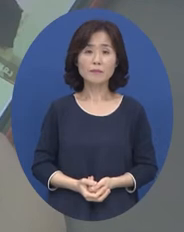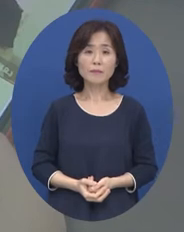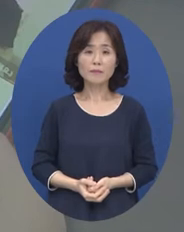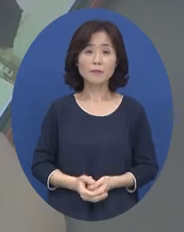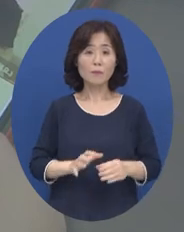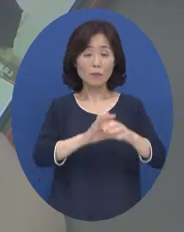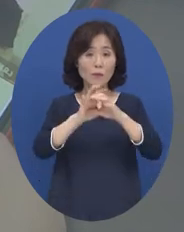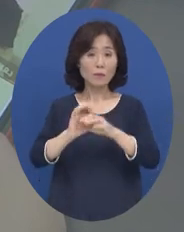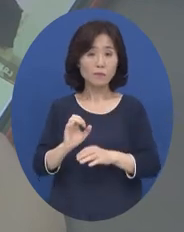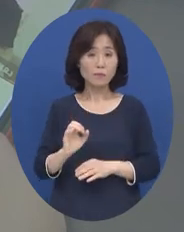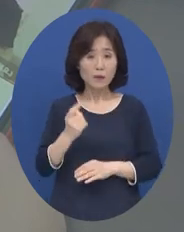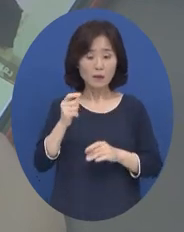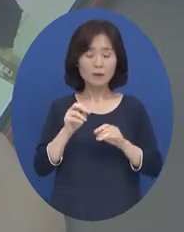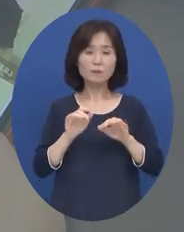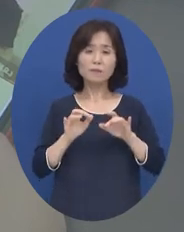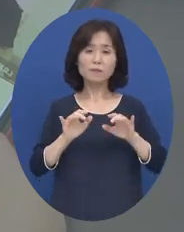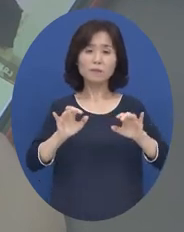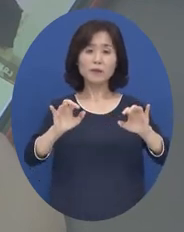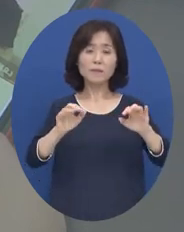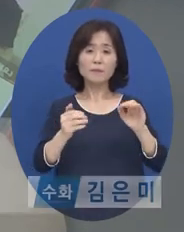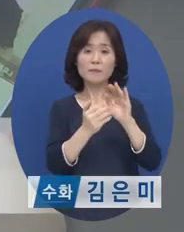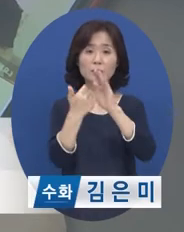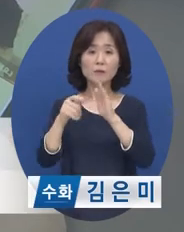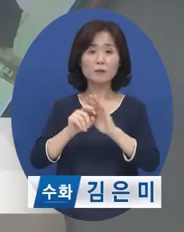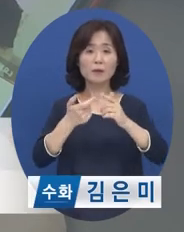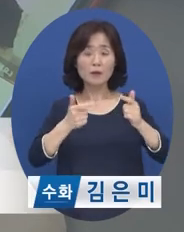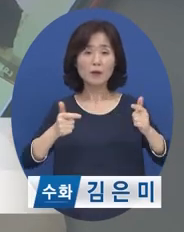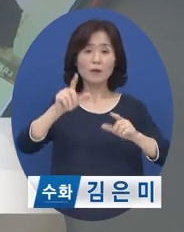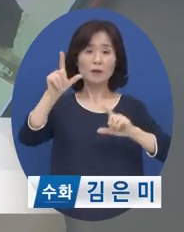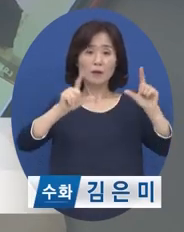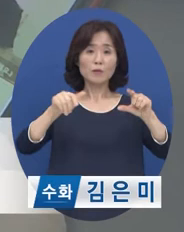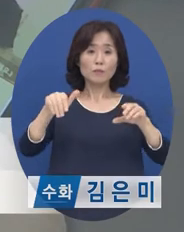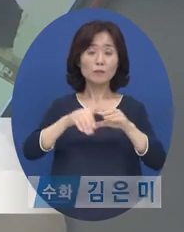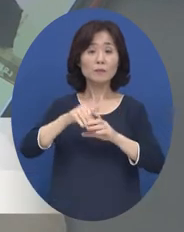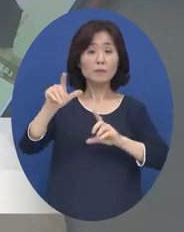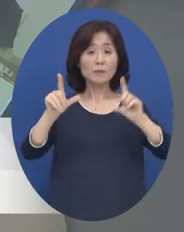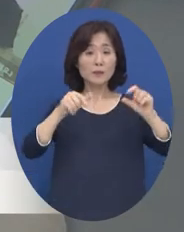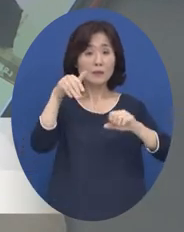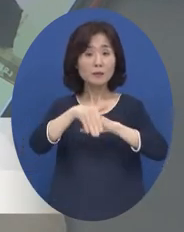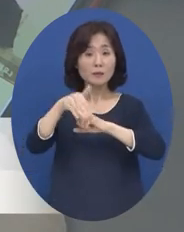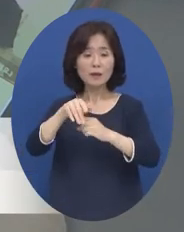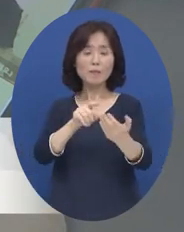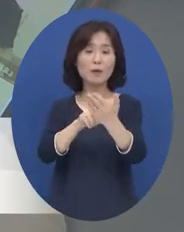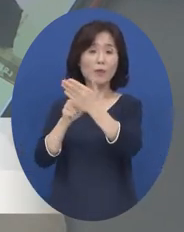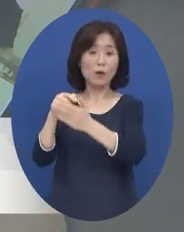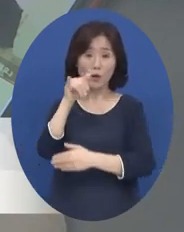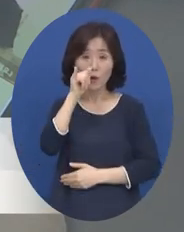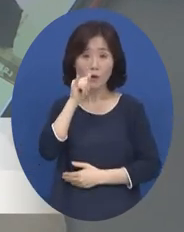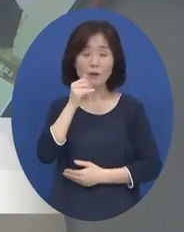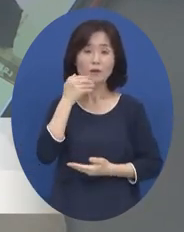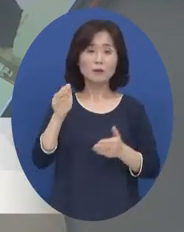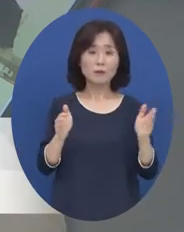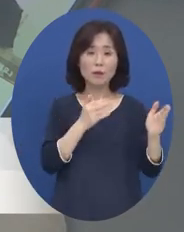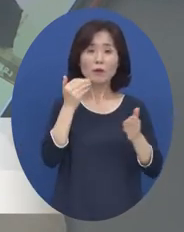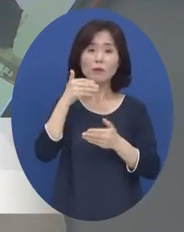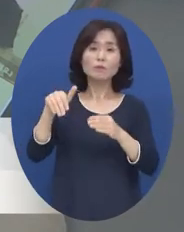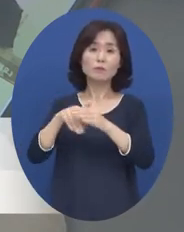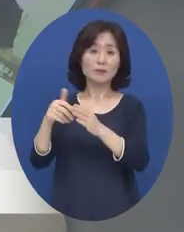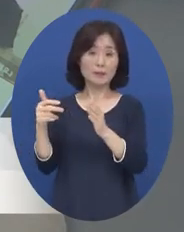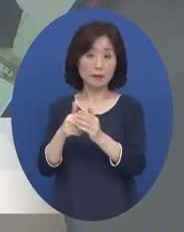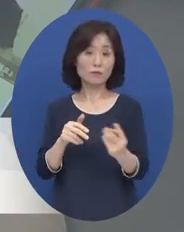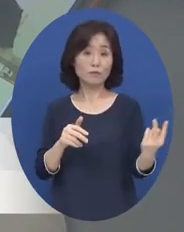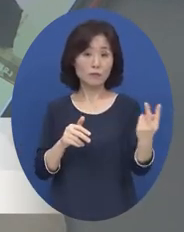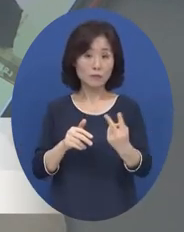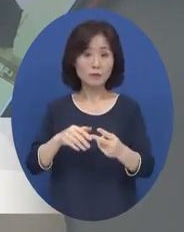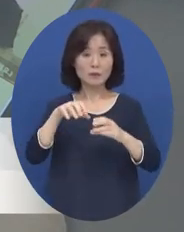쿠론 알고 확산을 막기 위한 다양한 형태의 문화 생활 방식들이 속속 나오고 있는데요 경기도와 경기문화재단 이